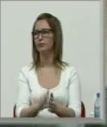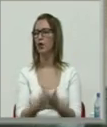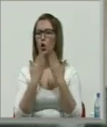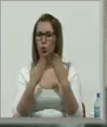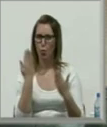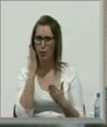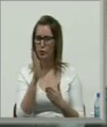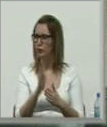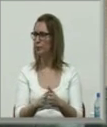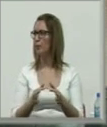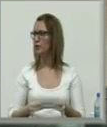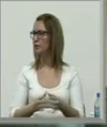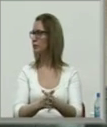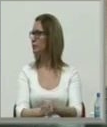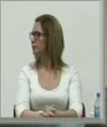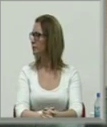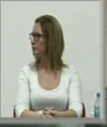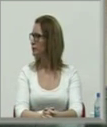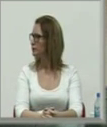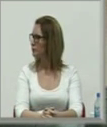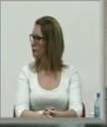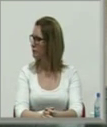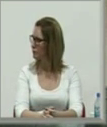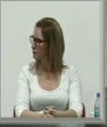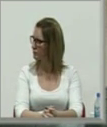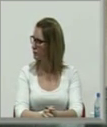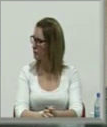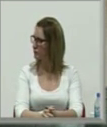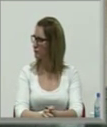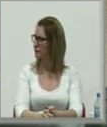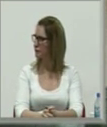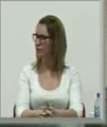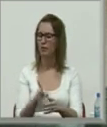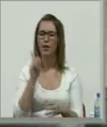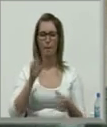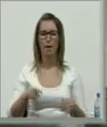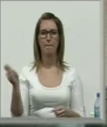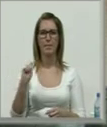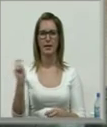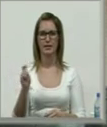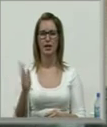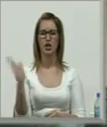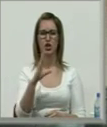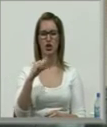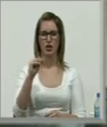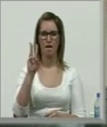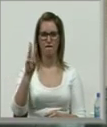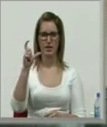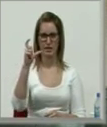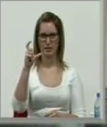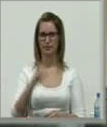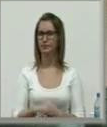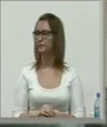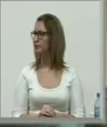bardzo. Bardzo proszę, pan prezydent Krzysztof Szewc. Proszę państwa, oczywiście na wszelkie państwa